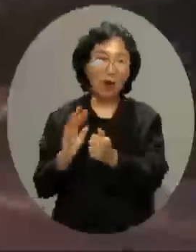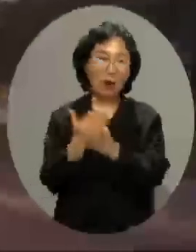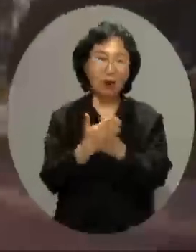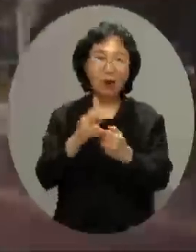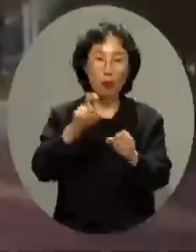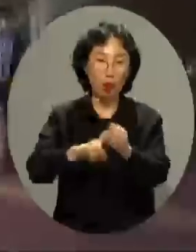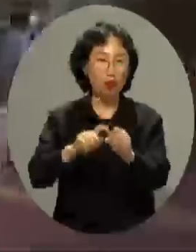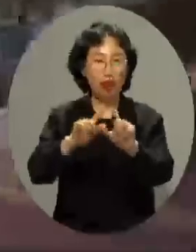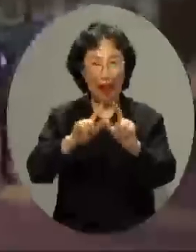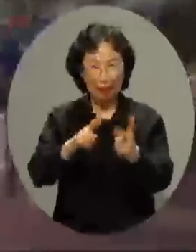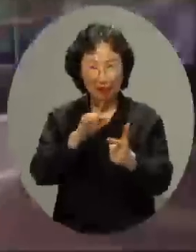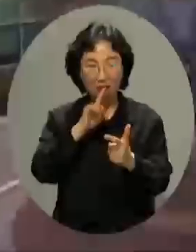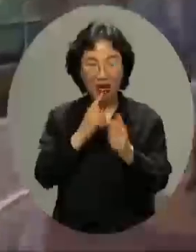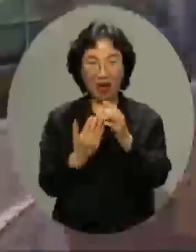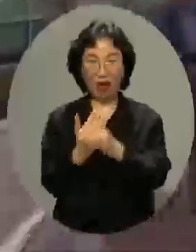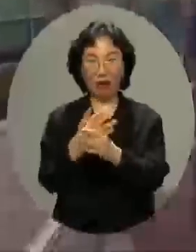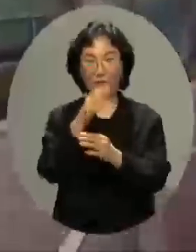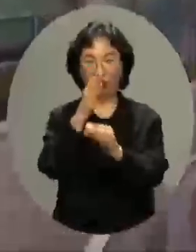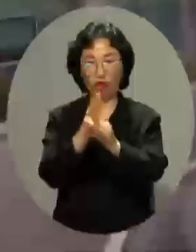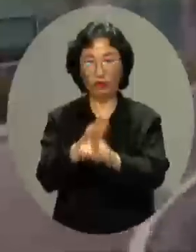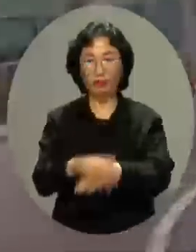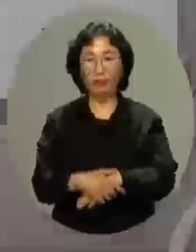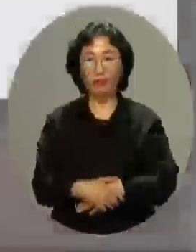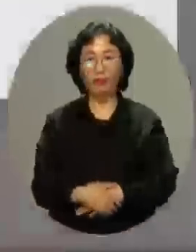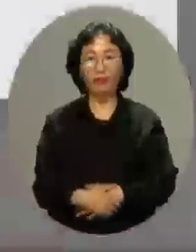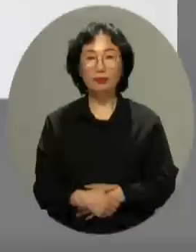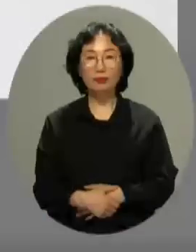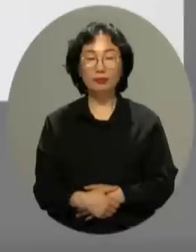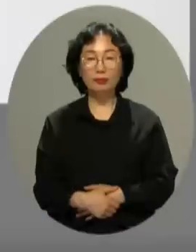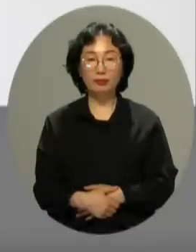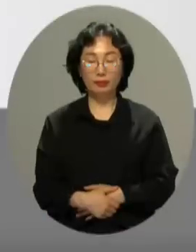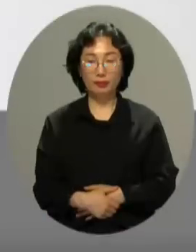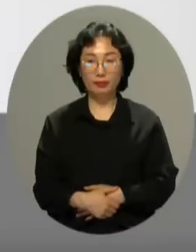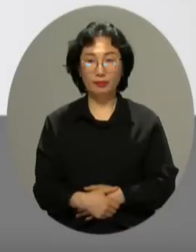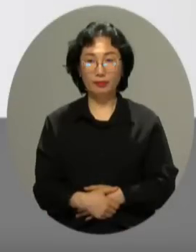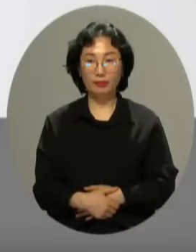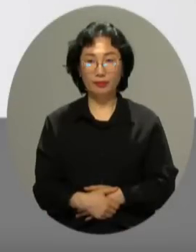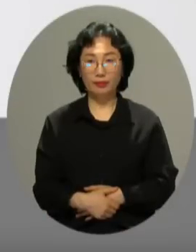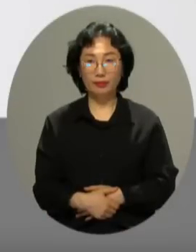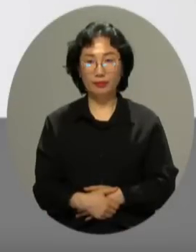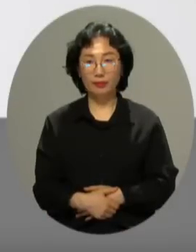요식 행위 아니냐는 지적을 피하기 어려워 보입니다. MBC 뉴스 이주연입니다.